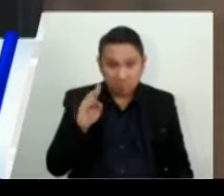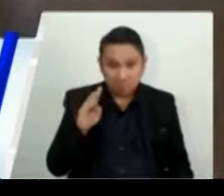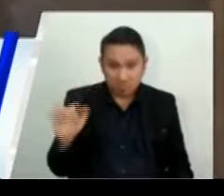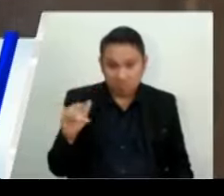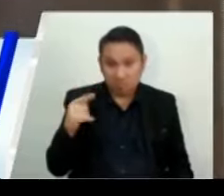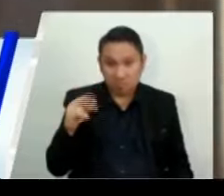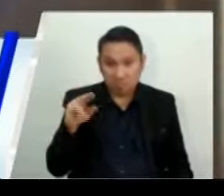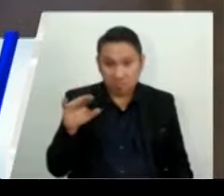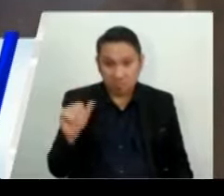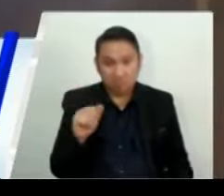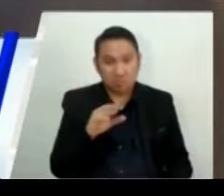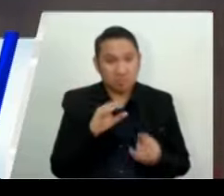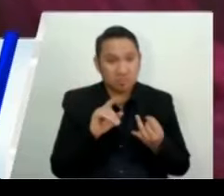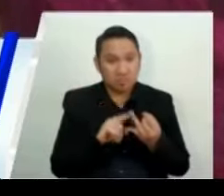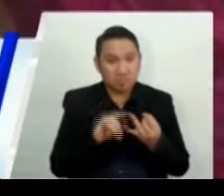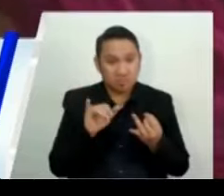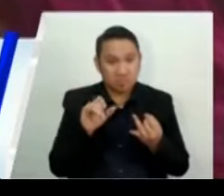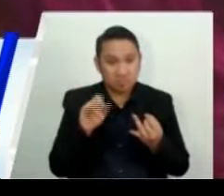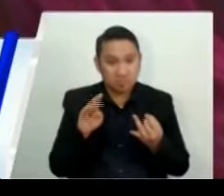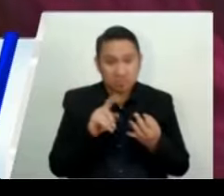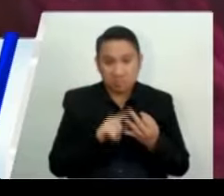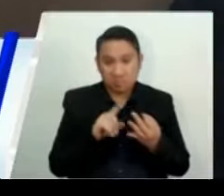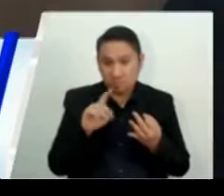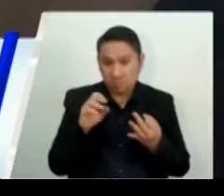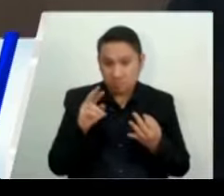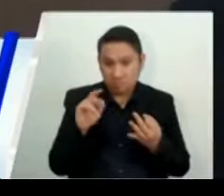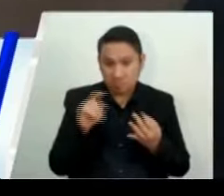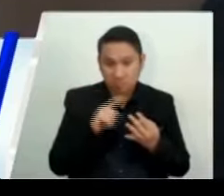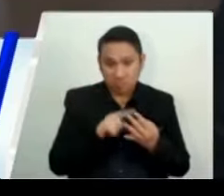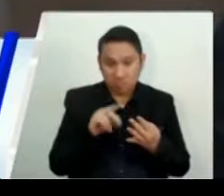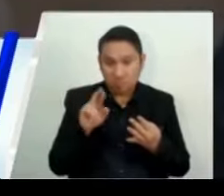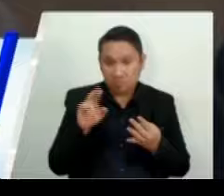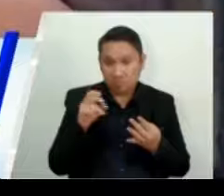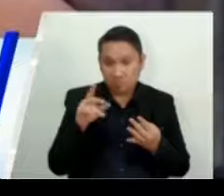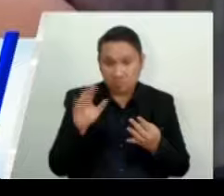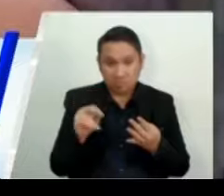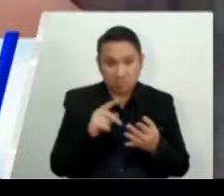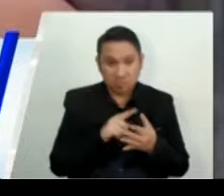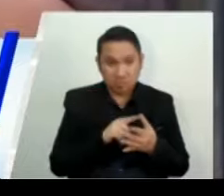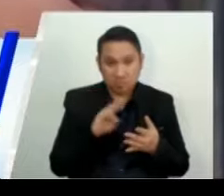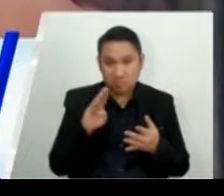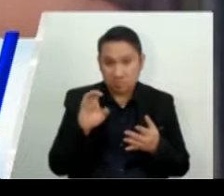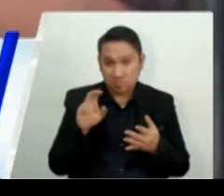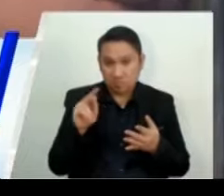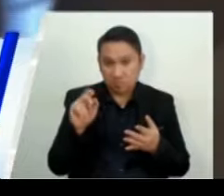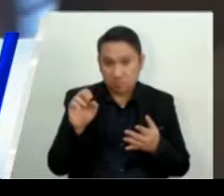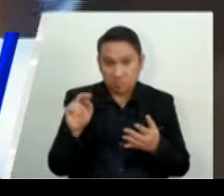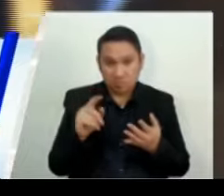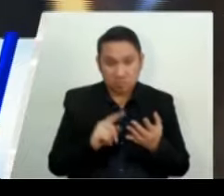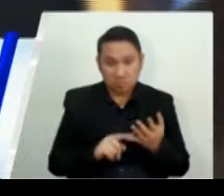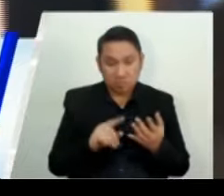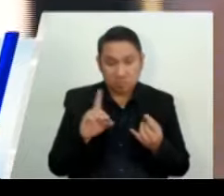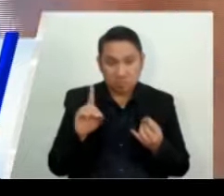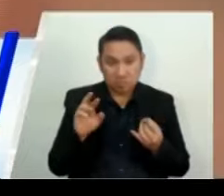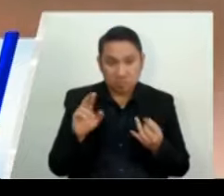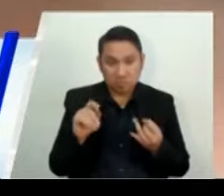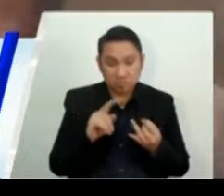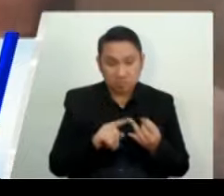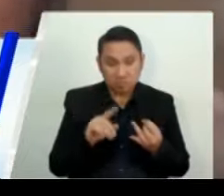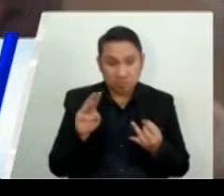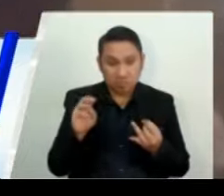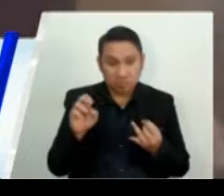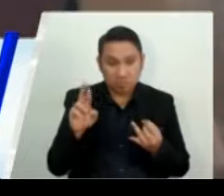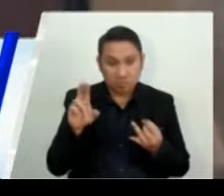Ortega, Christopher Martin, Rojun Cruz, Betong Sumaya, Garrett Bolden, at Muriel Lomodilla.